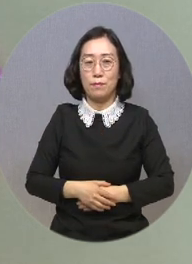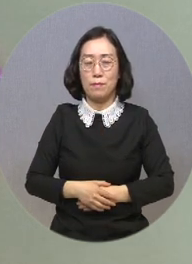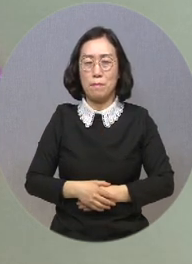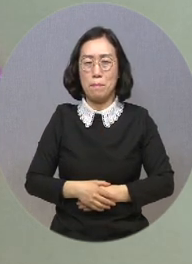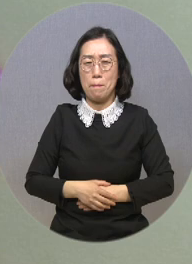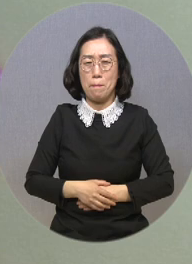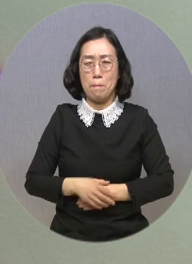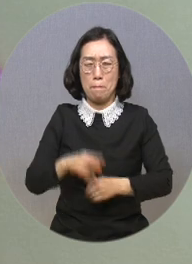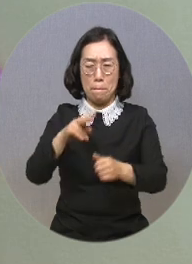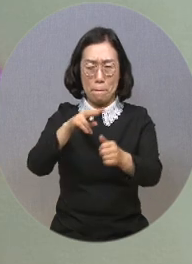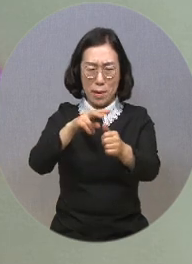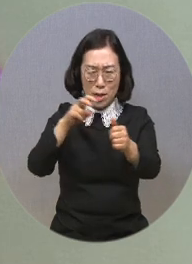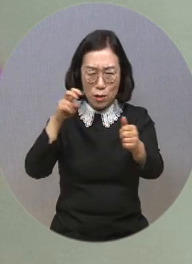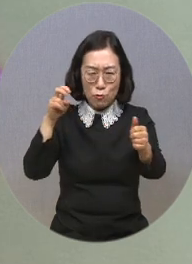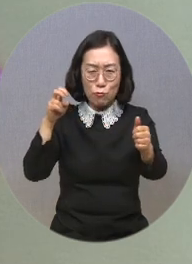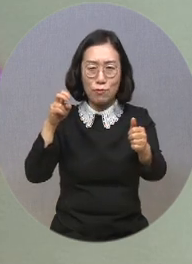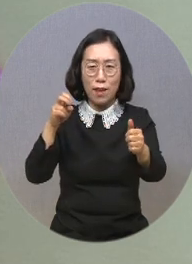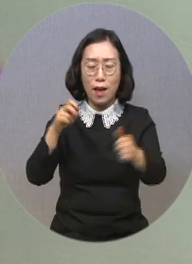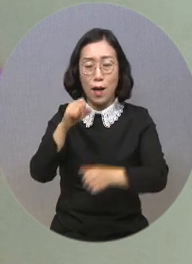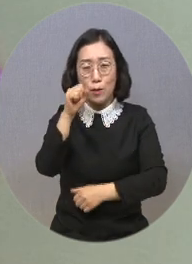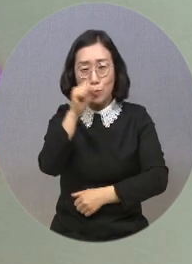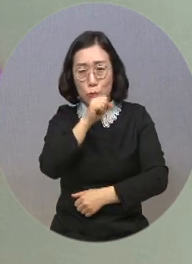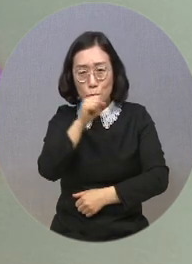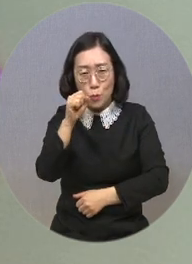미우나 고우나